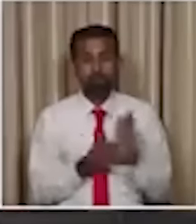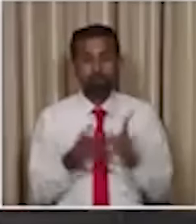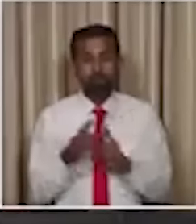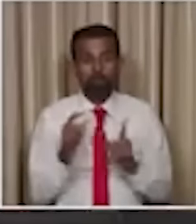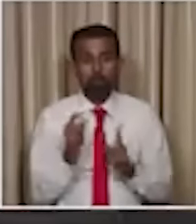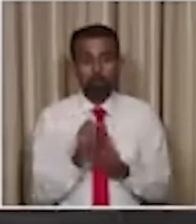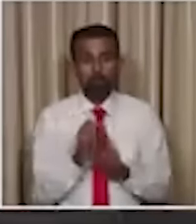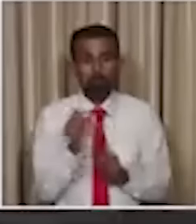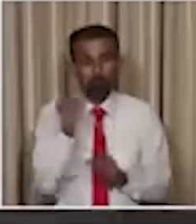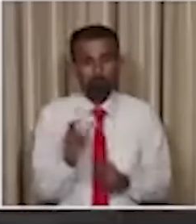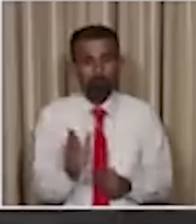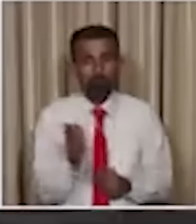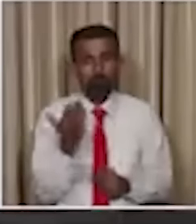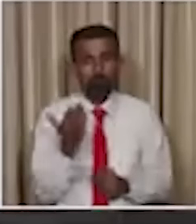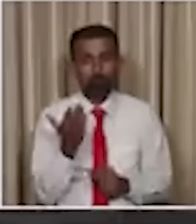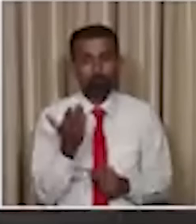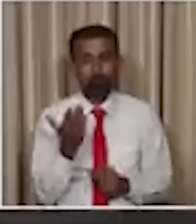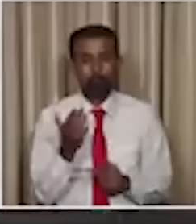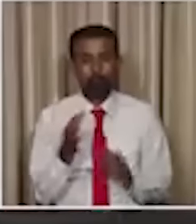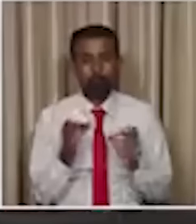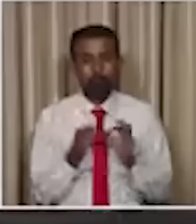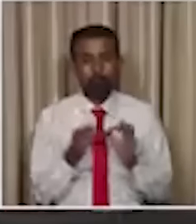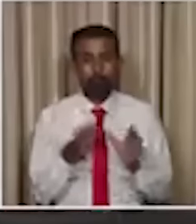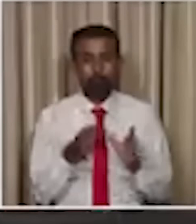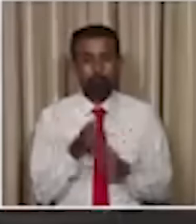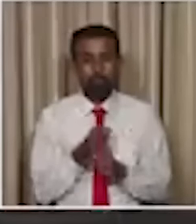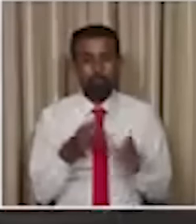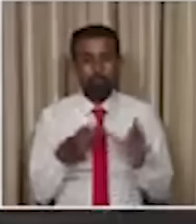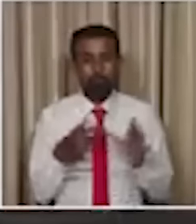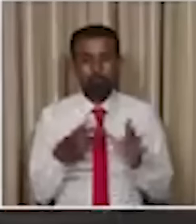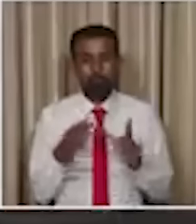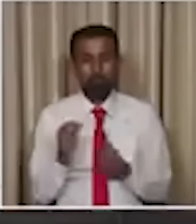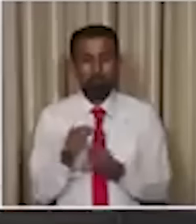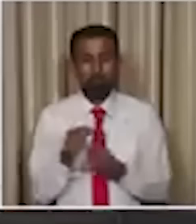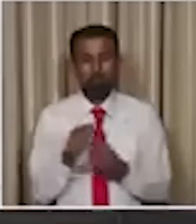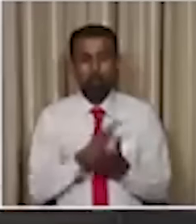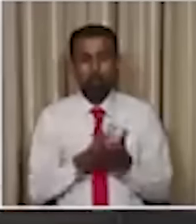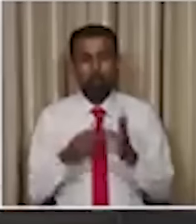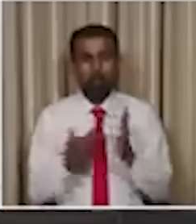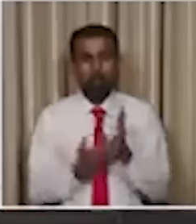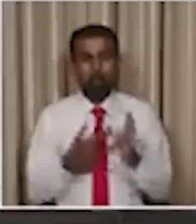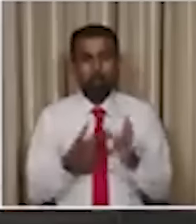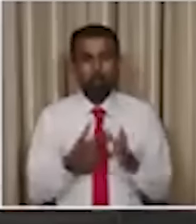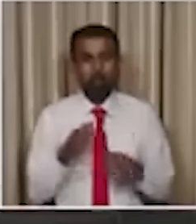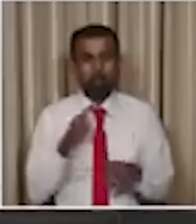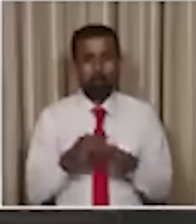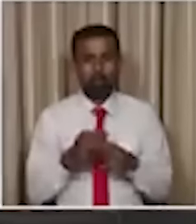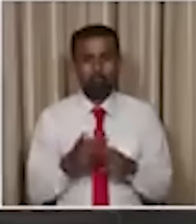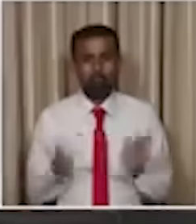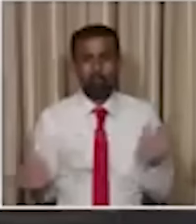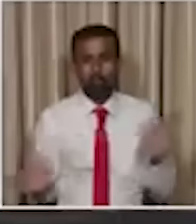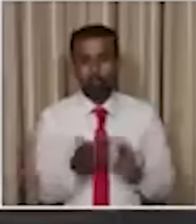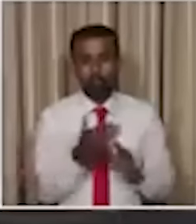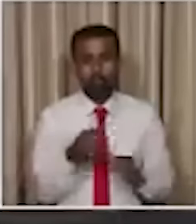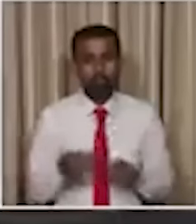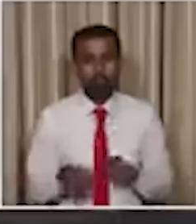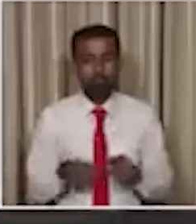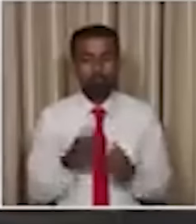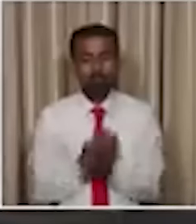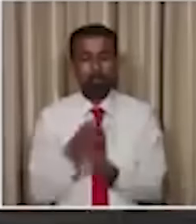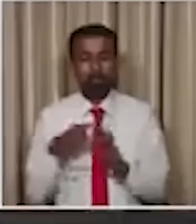ධනංජය යන අය විසින් භගවත්ත පෝරුව දණ්ඩ හොරණ ලිපිනය වෙත ප්‍රහාණය කරමින් සිටියදී මෙලෙස